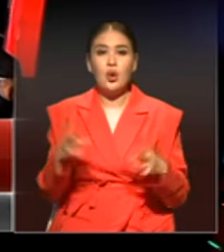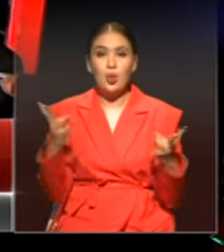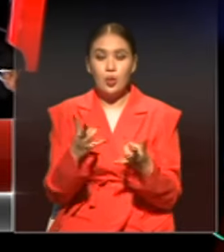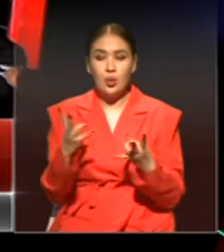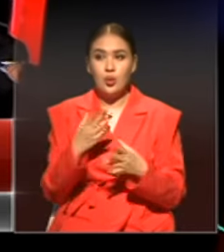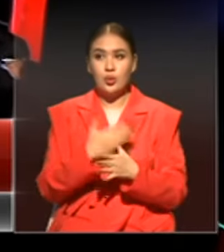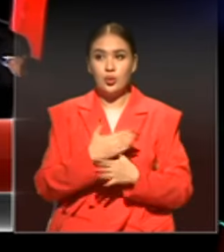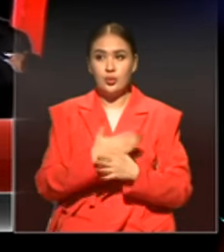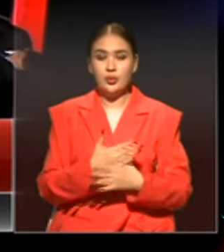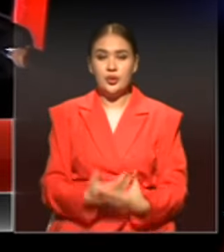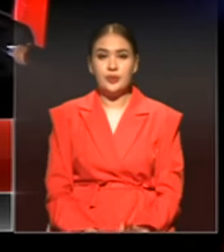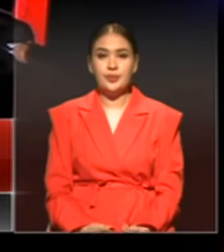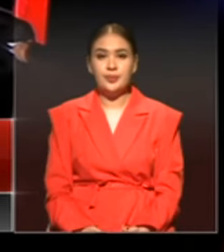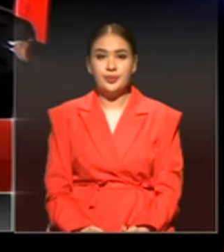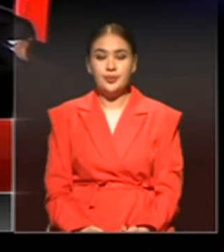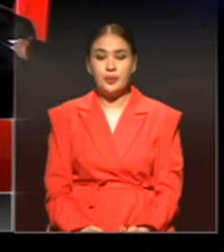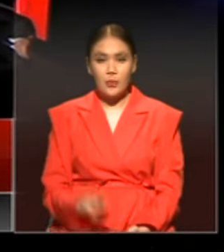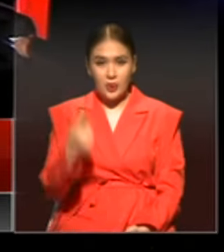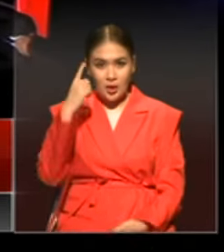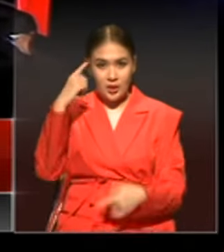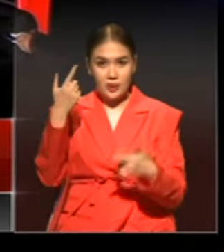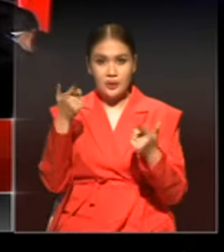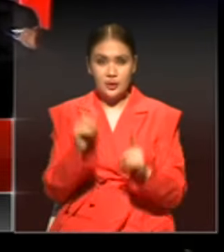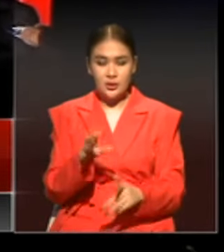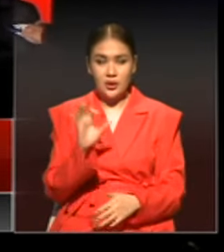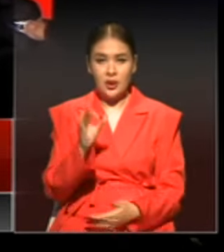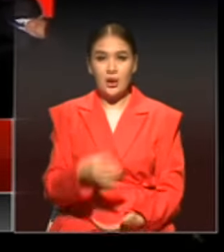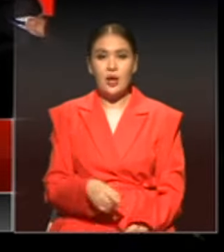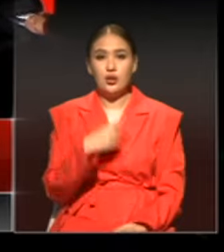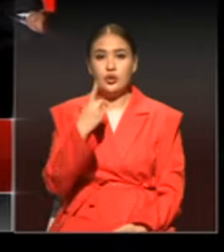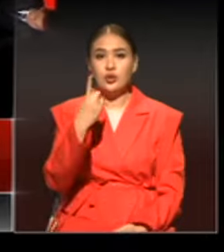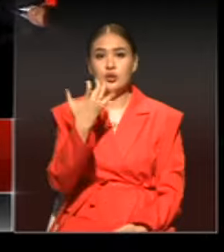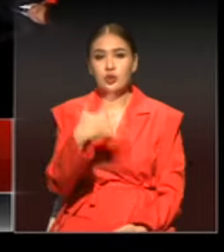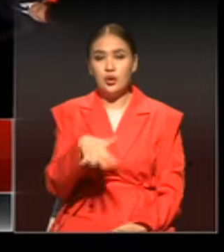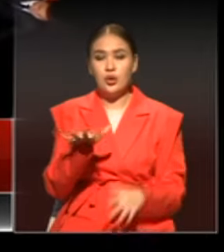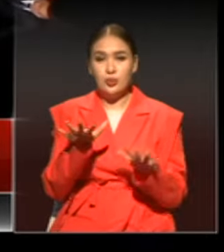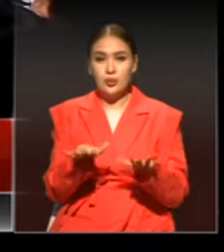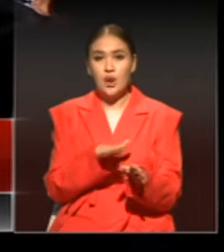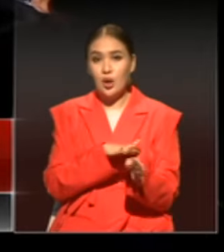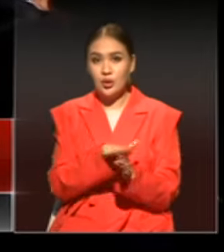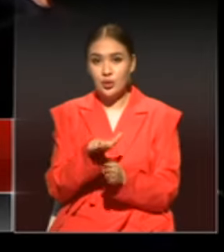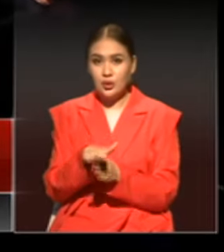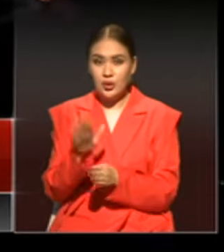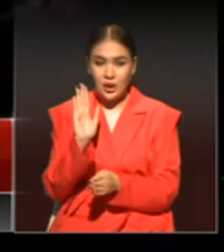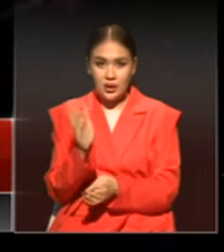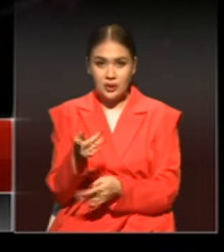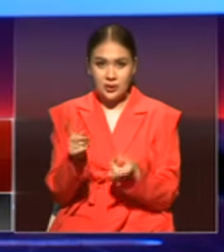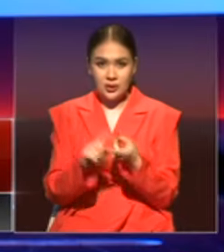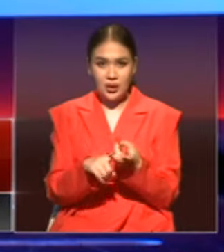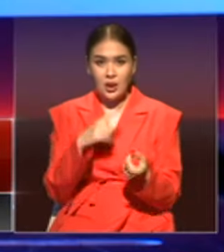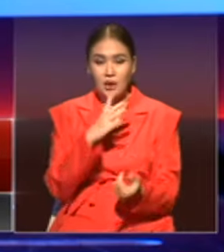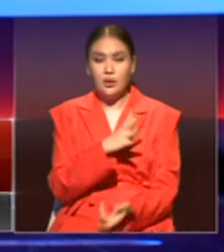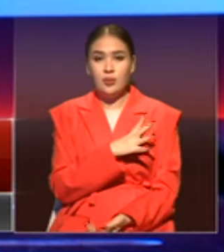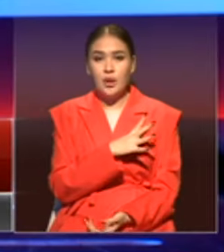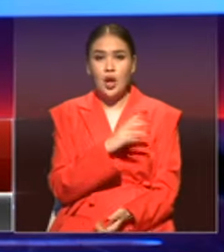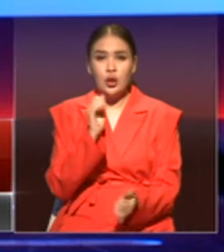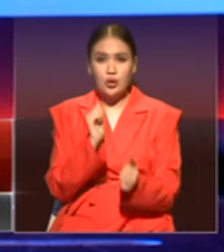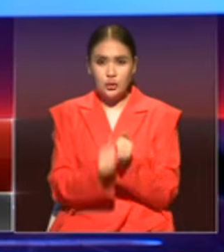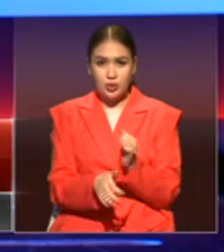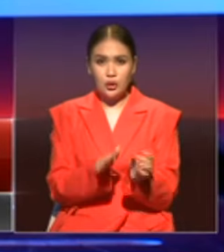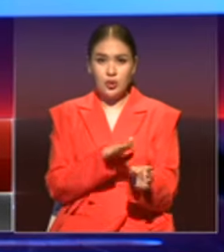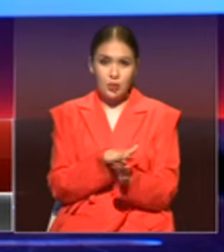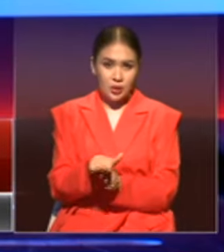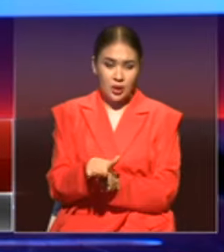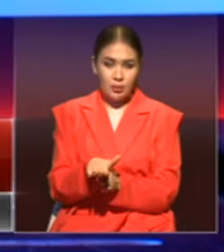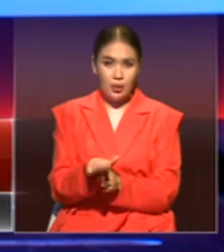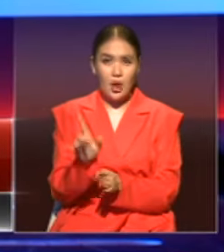жатыр. Әділет мырза, мен келісет деп ойлаймын. Сіздер мысалға жаңа айттыңыз ғой, 150 контейнер толтырасыздар, ол апта сайын толады ғой, бәлкім күнде толтырыла ма?